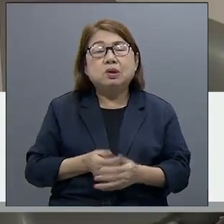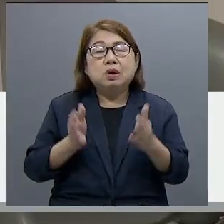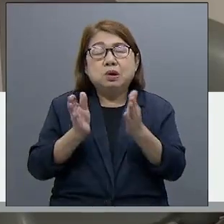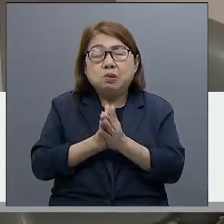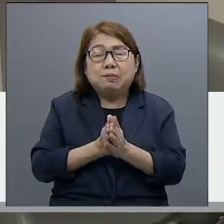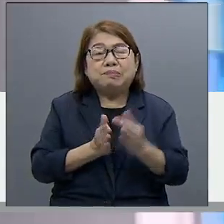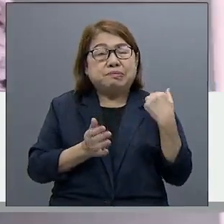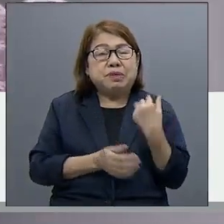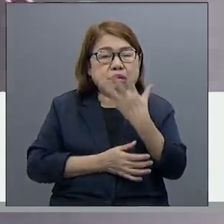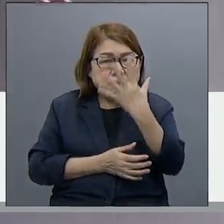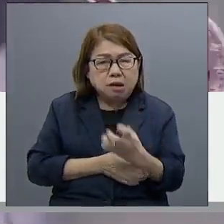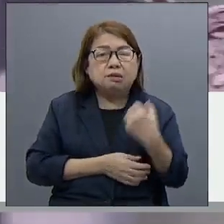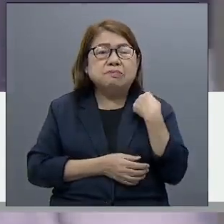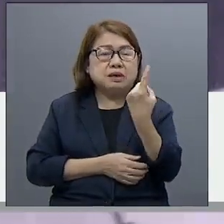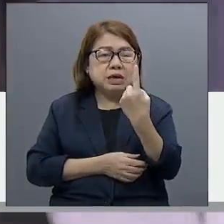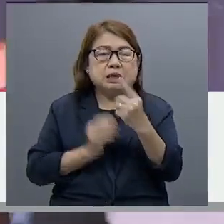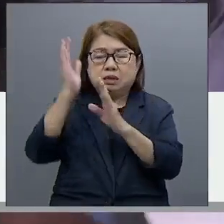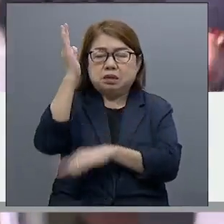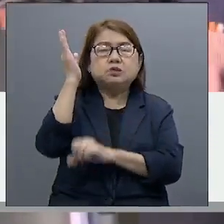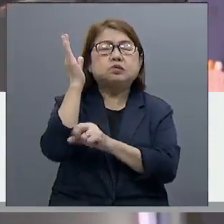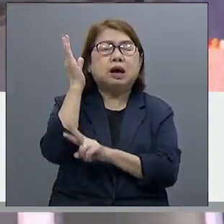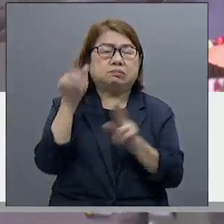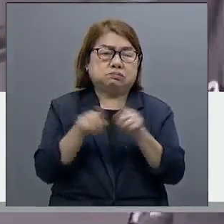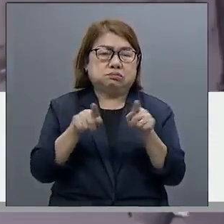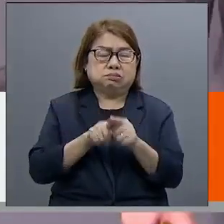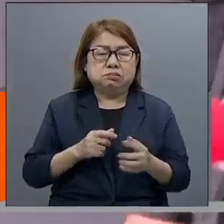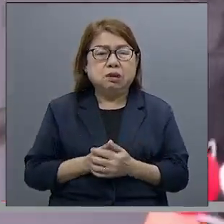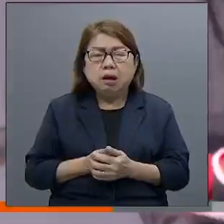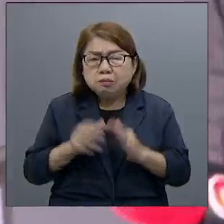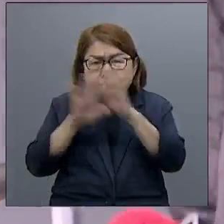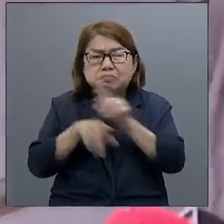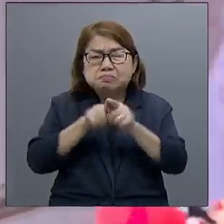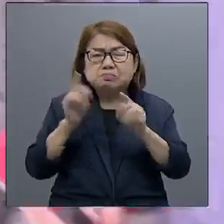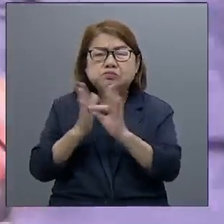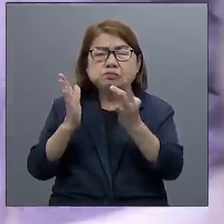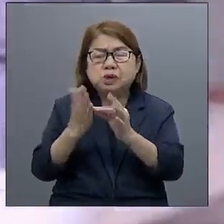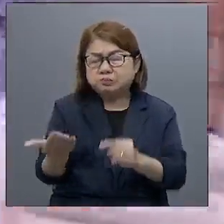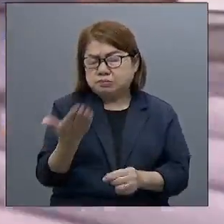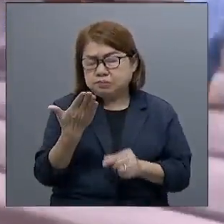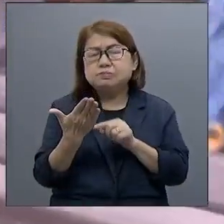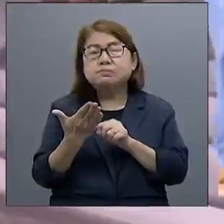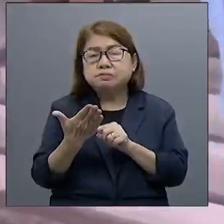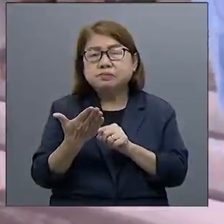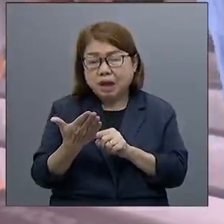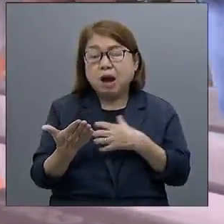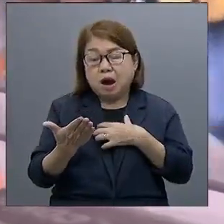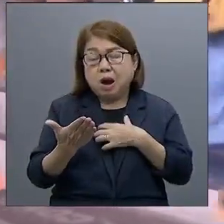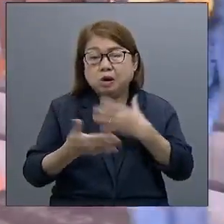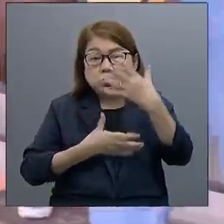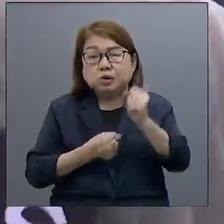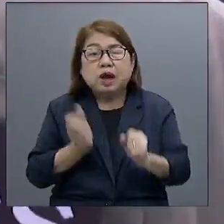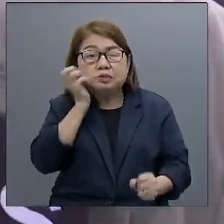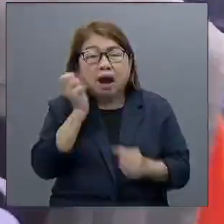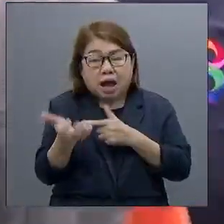พบผู้เสียหายที่สุราษฎร์ธานีอีก 1คนค่ะพฤติกรรมพบว่าถูก Facebookเอ่อเพจ Facebookหลอกขายโทรศัพท์ในลักษณะ